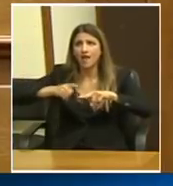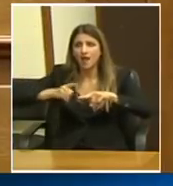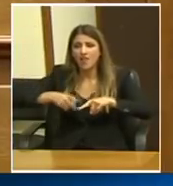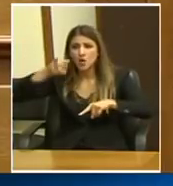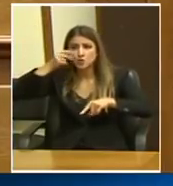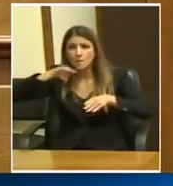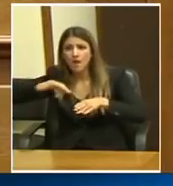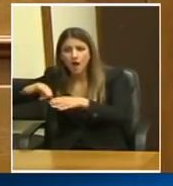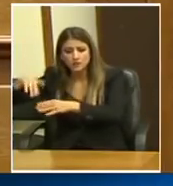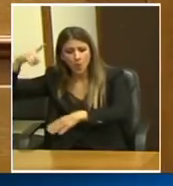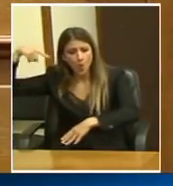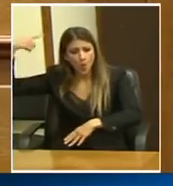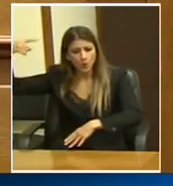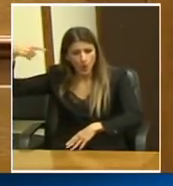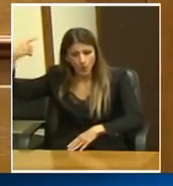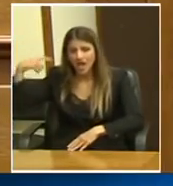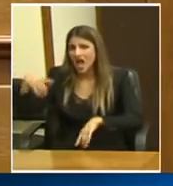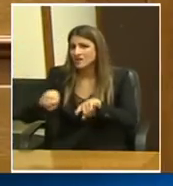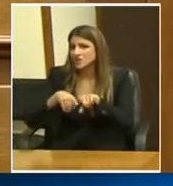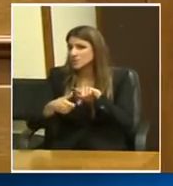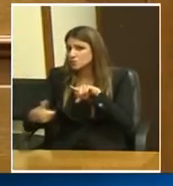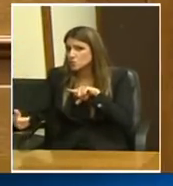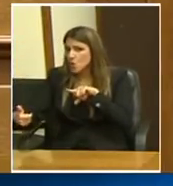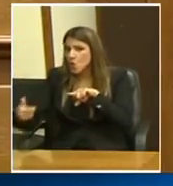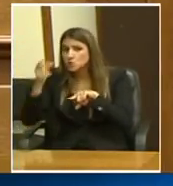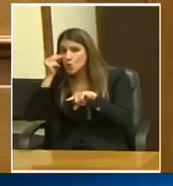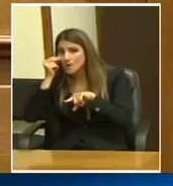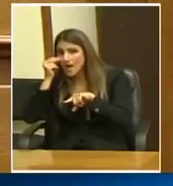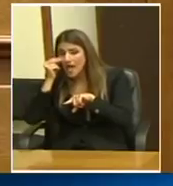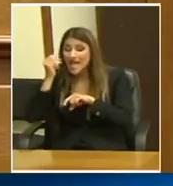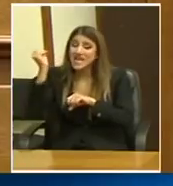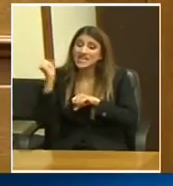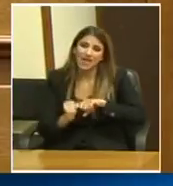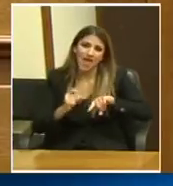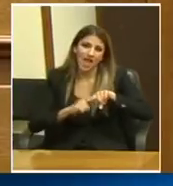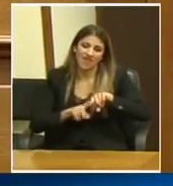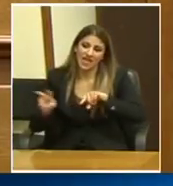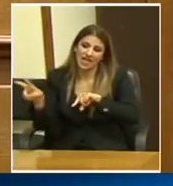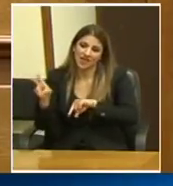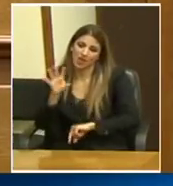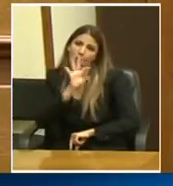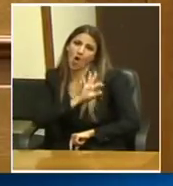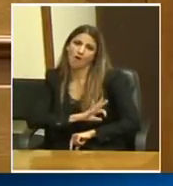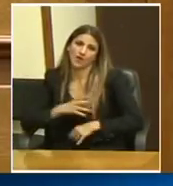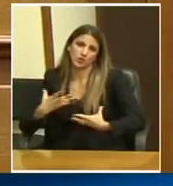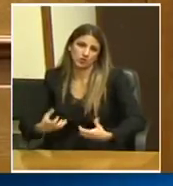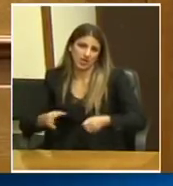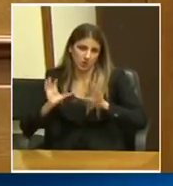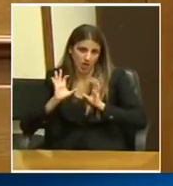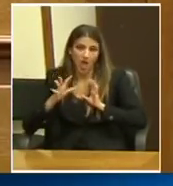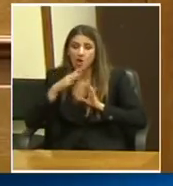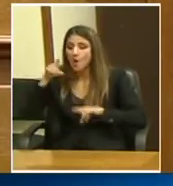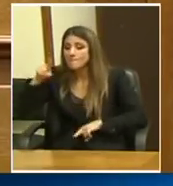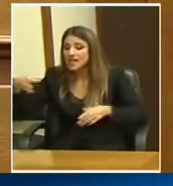μόνο τους γειτονές μας, αφορούν και τις δικές σας μεγάλες ιδέες και τα δικά σας εθνικιστικά παραλυρήματα,